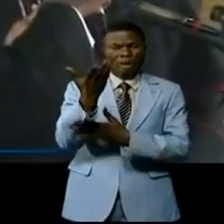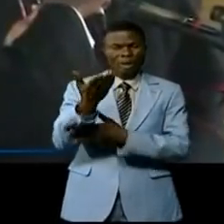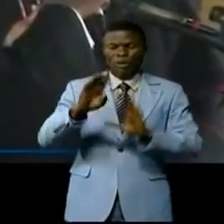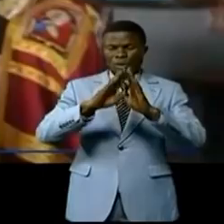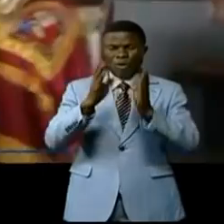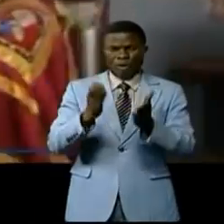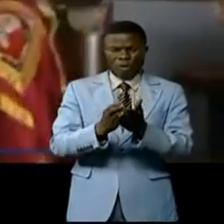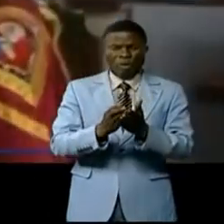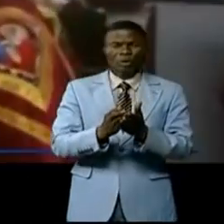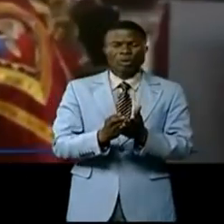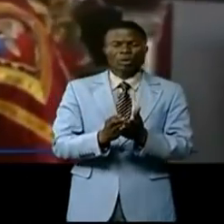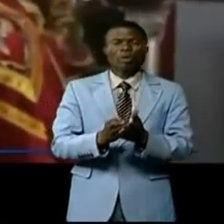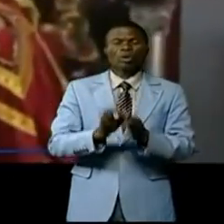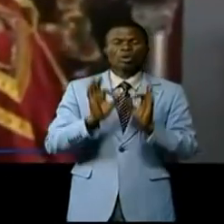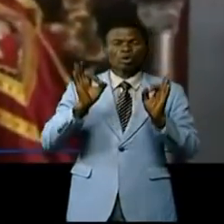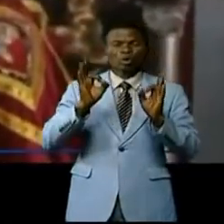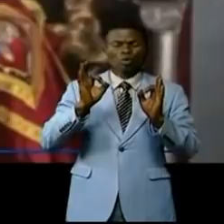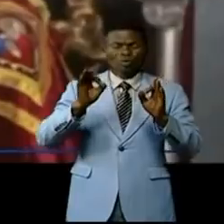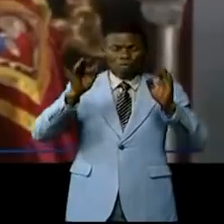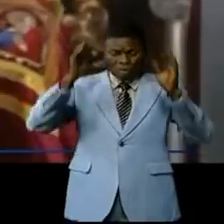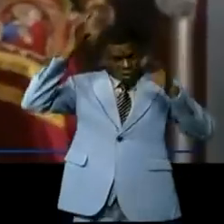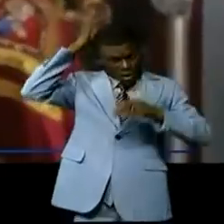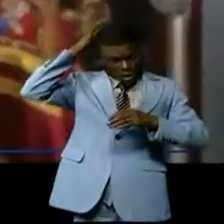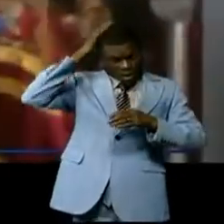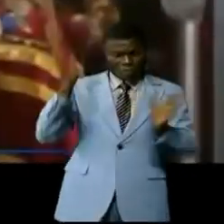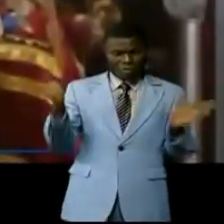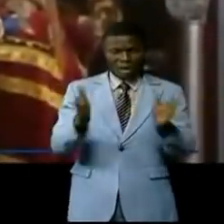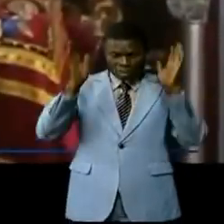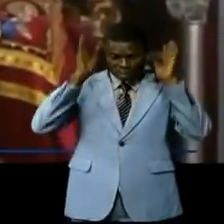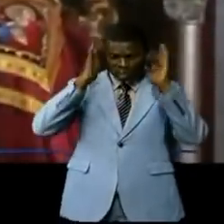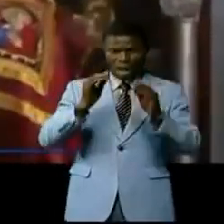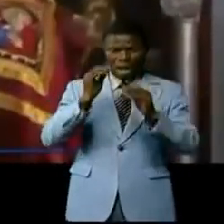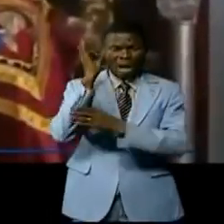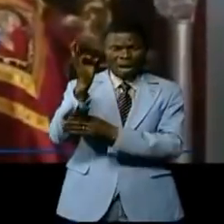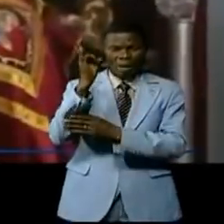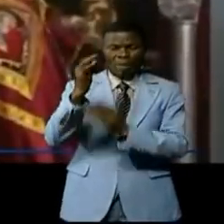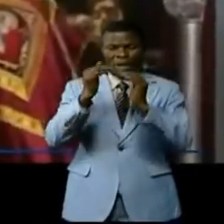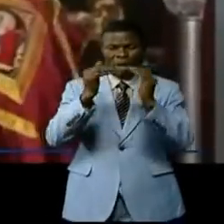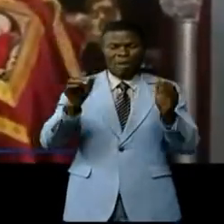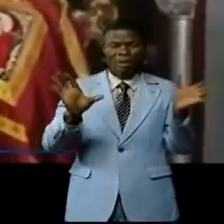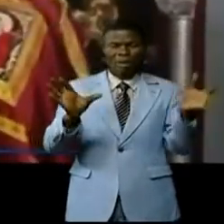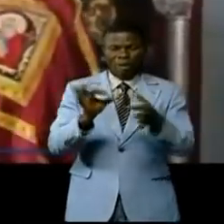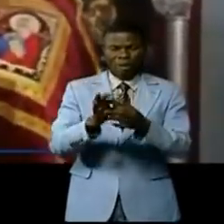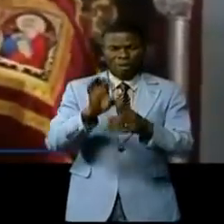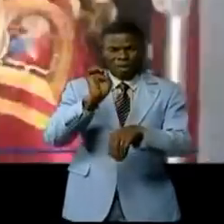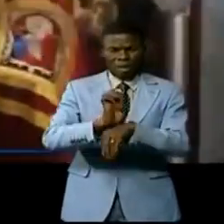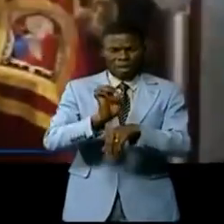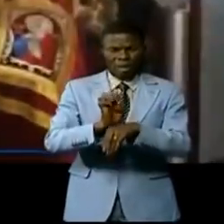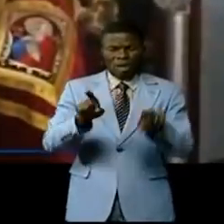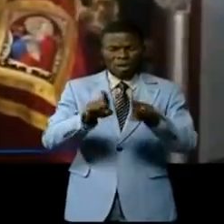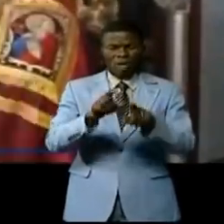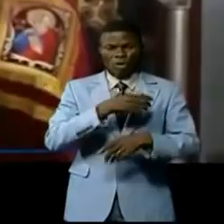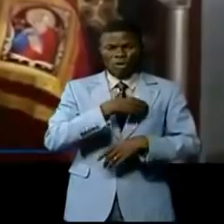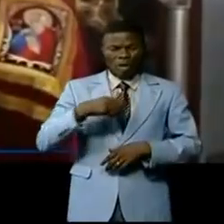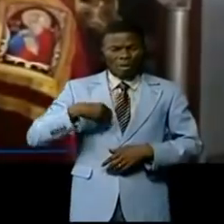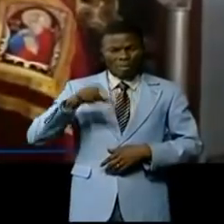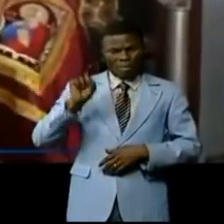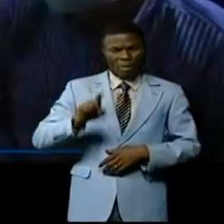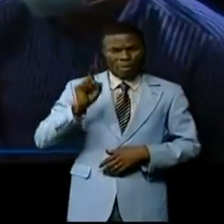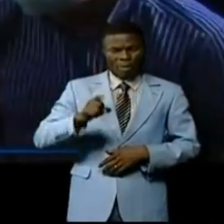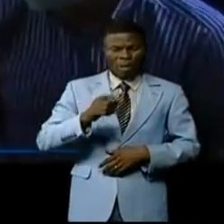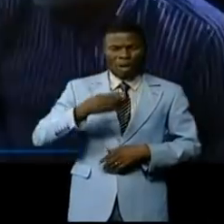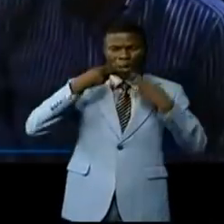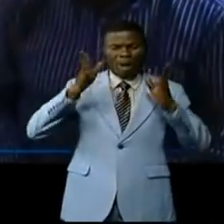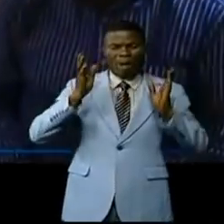l'heureux promu à paître les brebis du Christ en prêchant la paix et la concorde. L'Église, en tant que mère, a besoin de bons